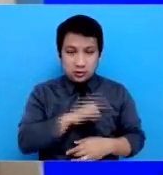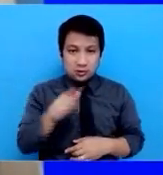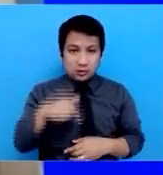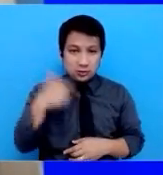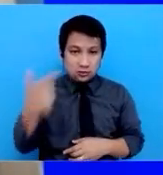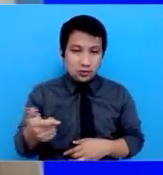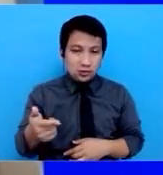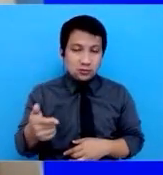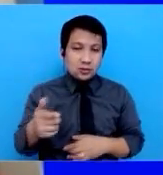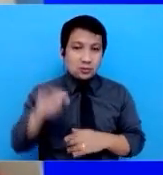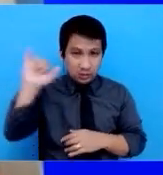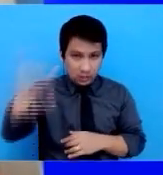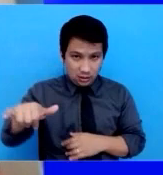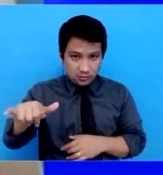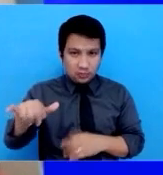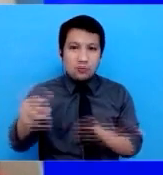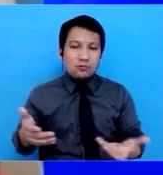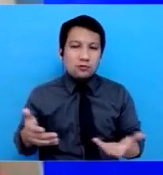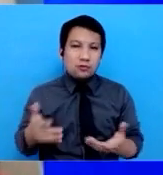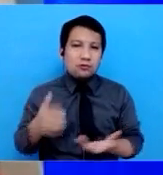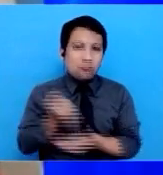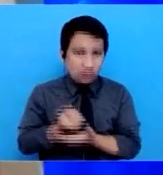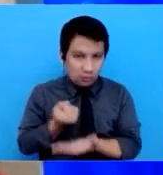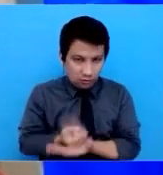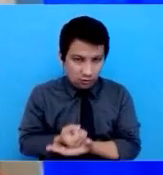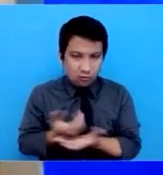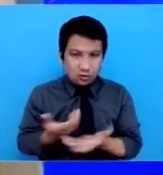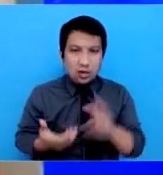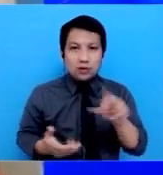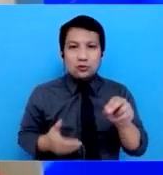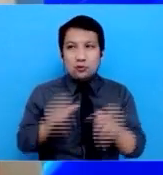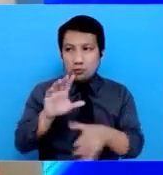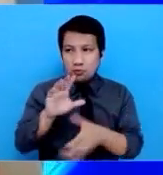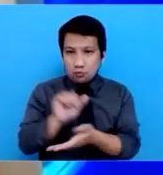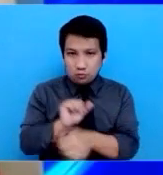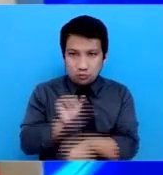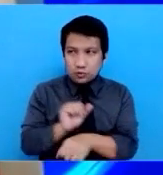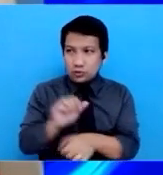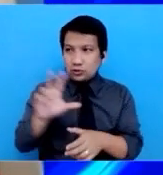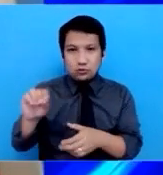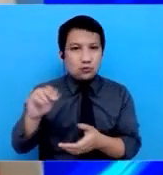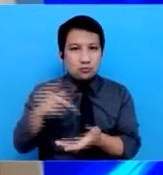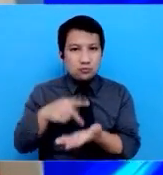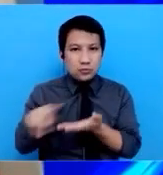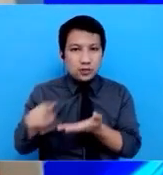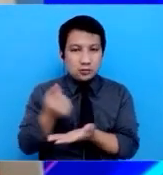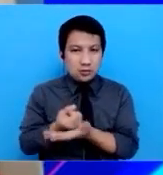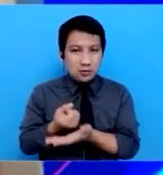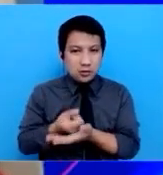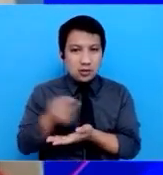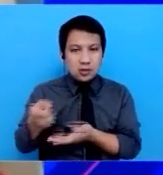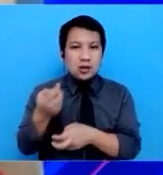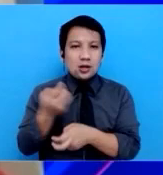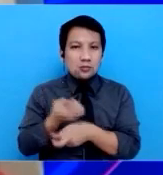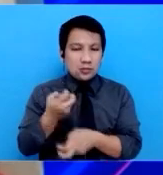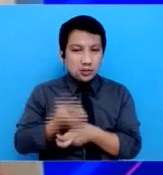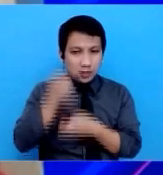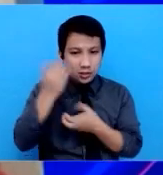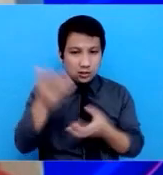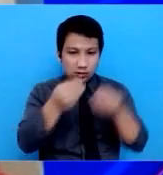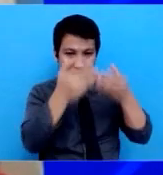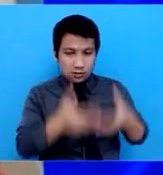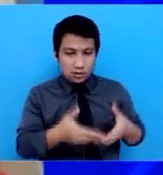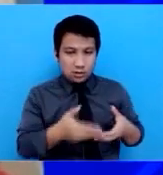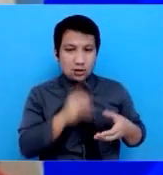ibig sabihin po noon, wala po kaming sweldo. No work, no pay po ang ating mga teachers. Kaya talagang mahirap po sa isang guro